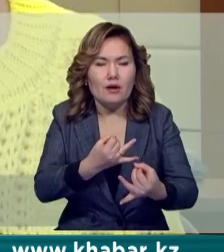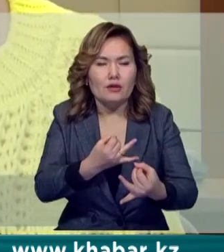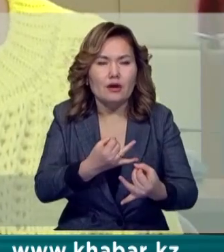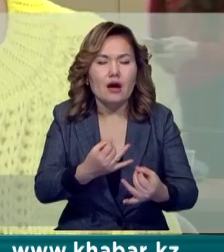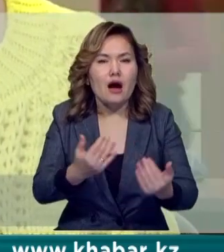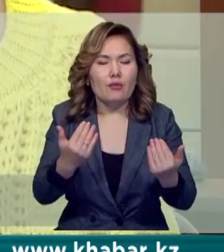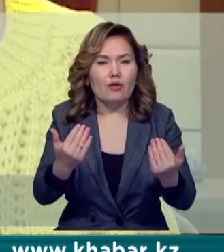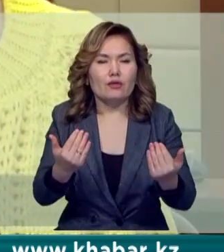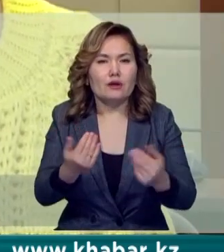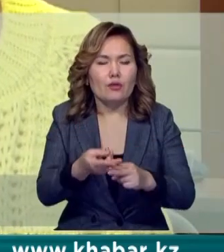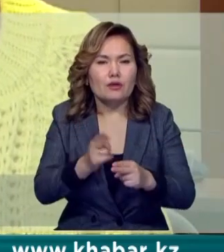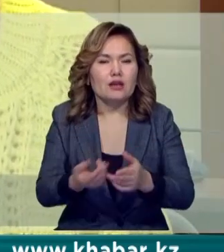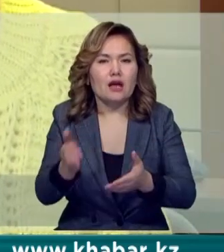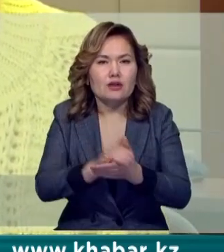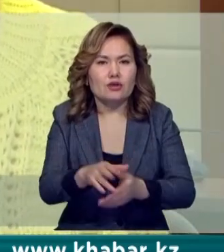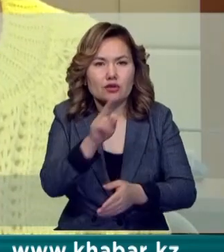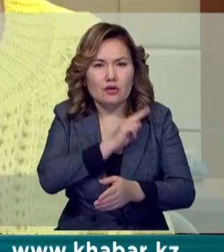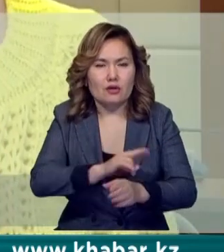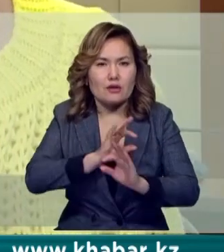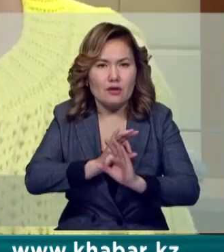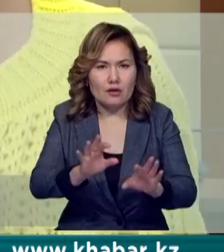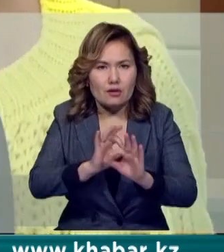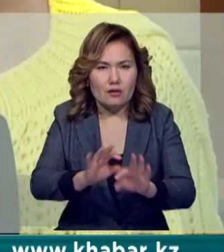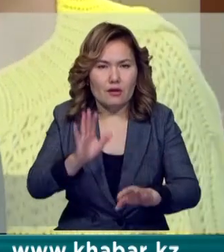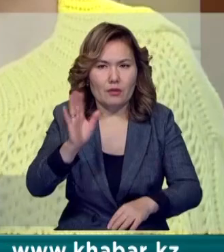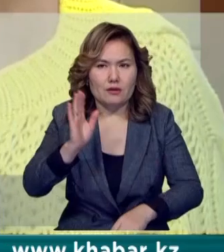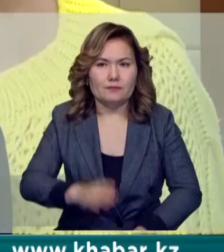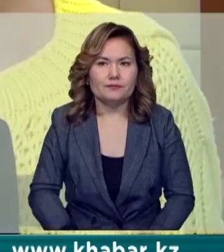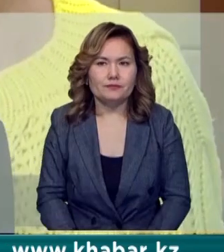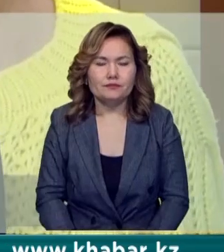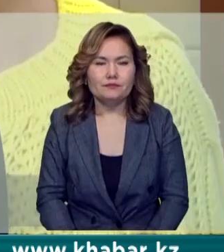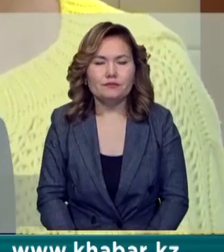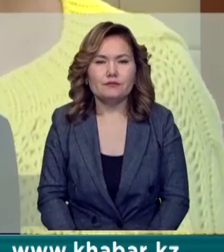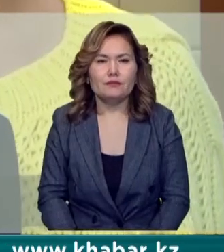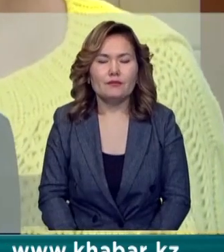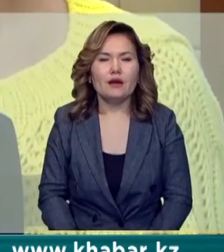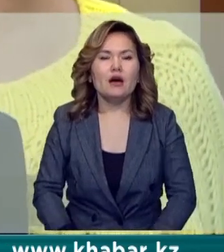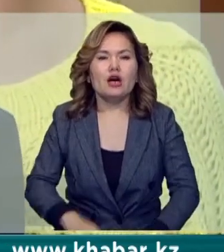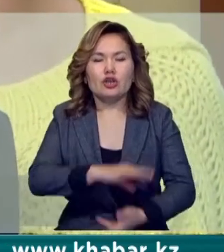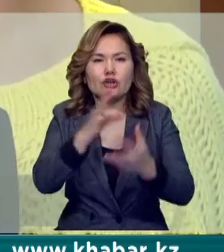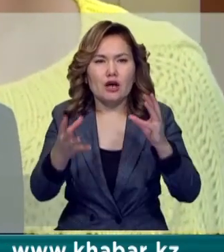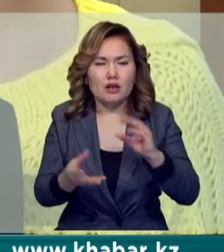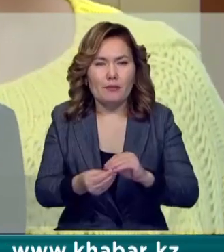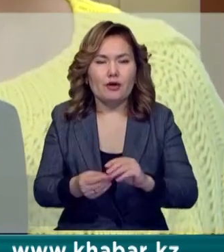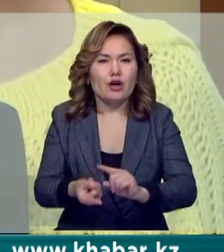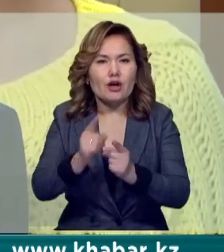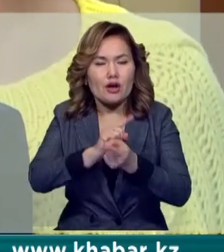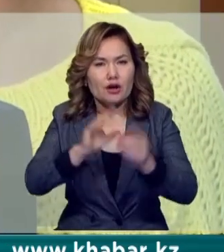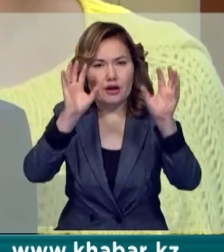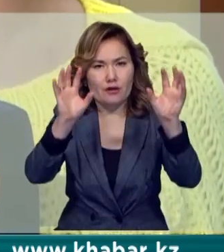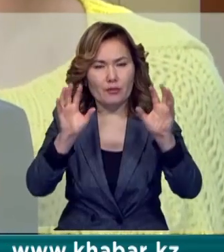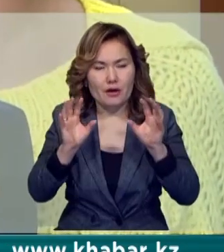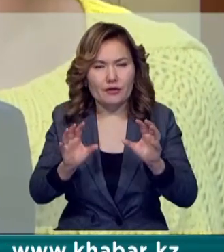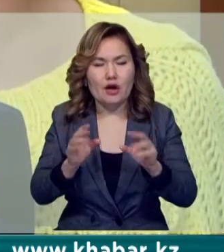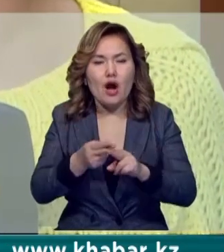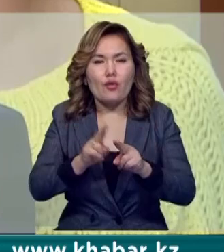таныстыру жұмысын жүргізуді сұрады. Айта кетейік, енді жалпы осы реформа